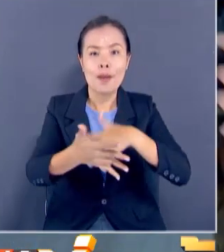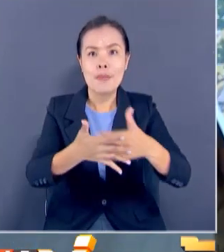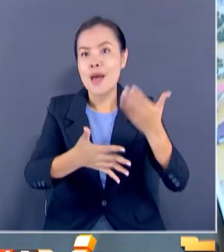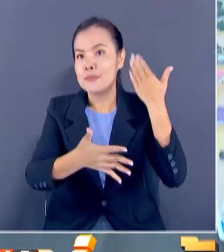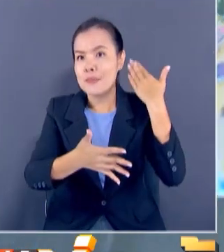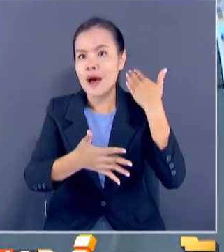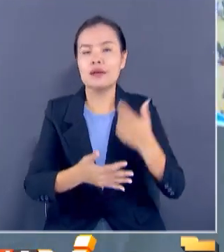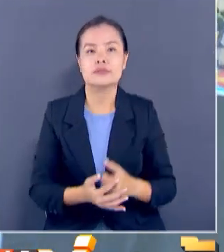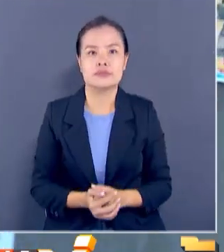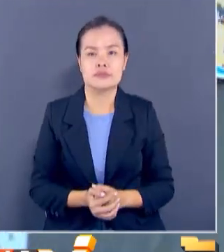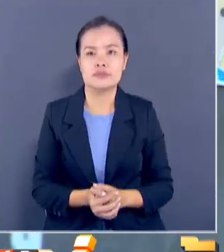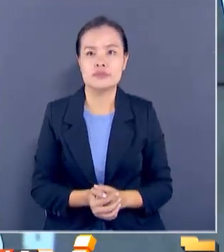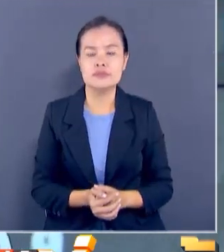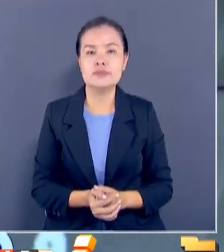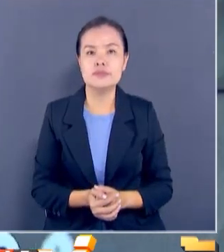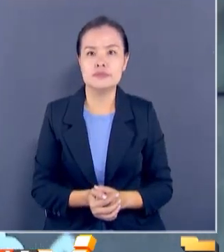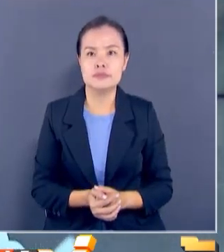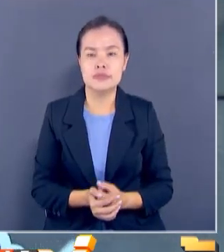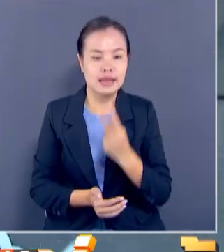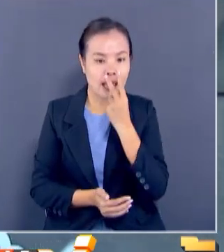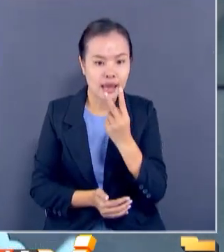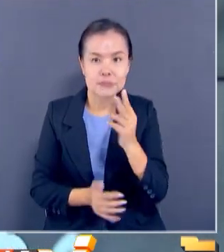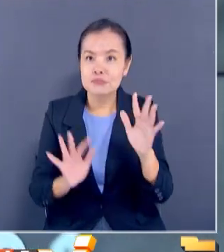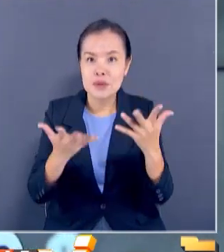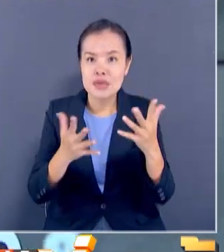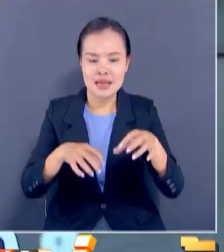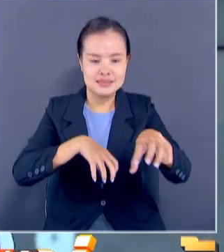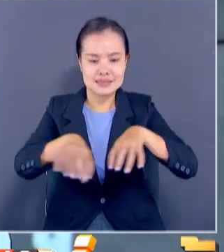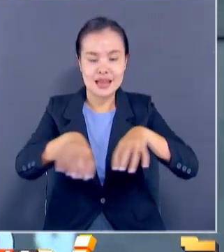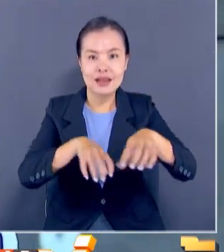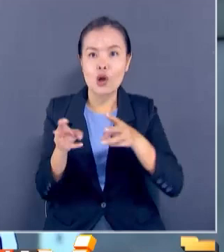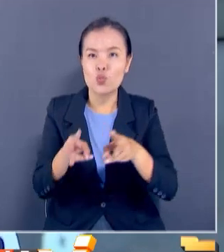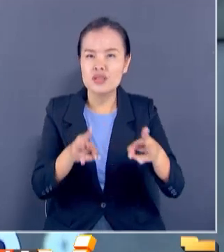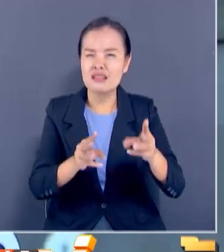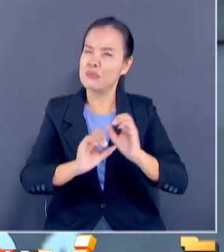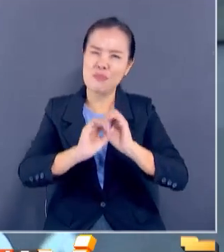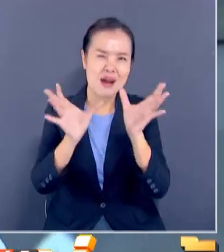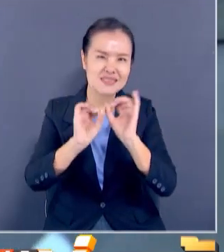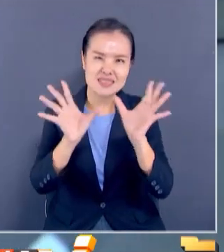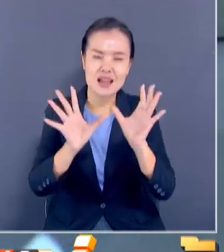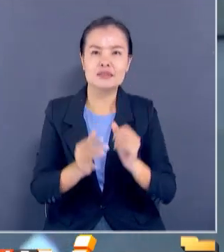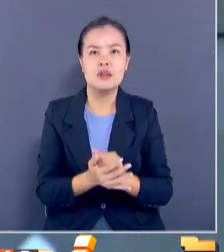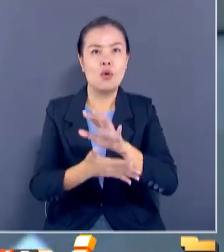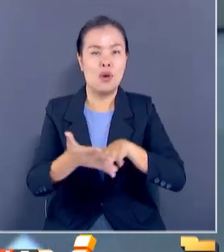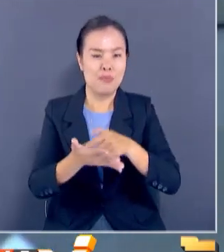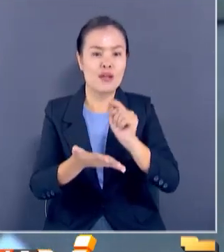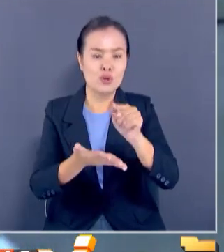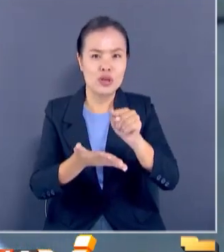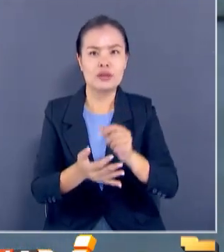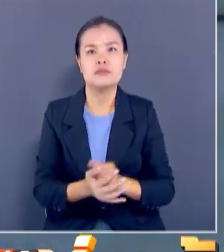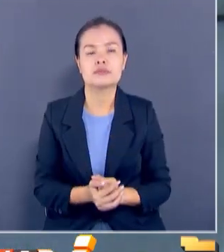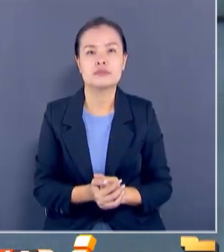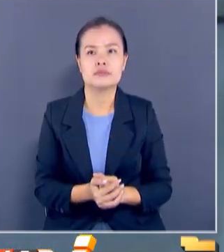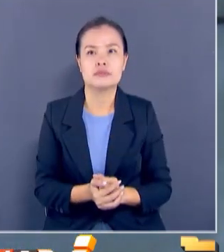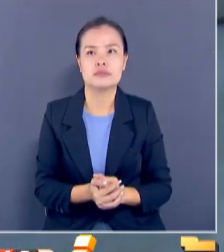ผ่านมาเองเรายังไม่ได้เห็นรูปแบบของการจัดการที่ชัดเจนนะครับสำหรับภายใต้แผนตรงนี้ผมคิดว่า